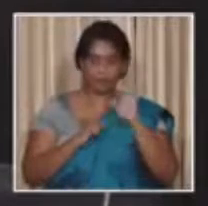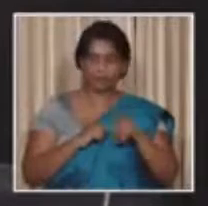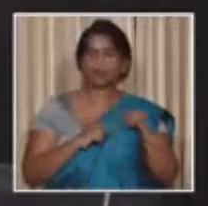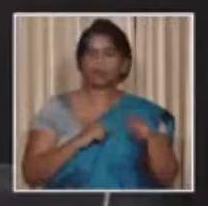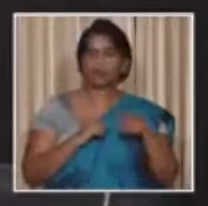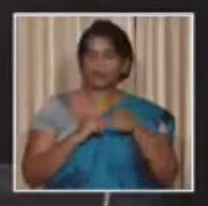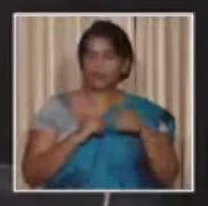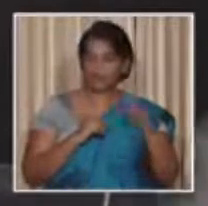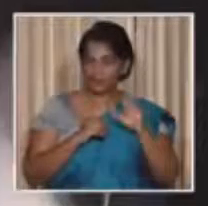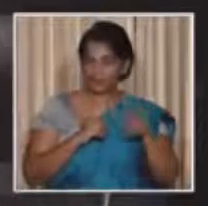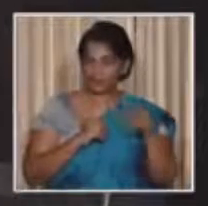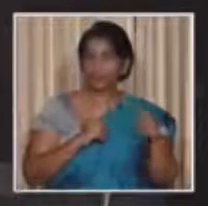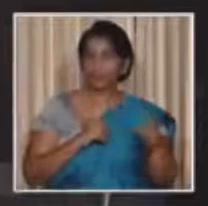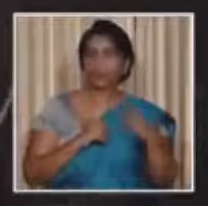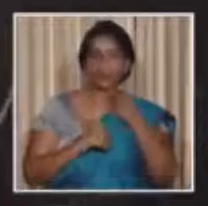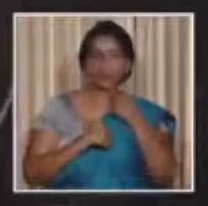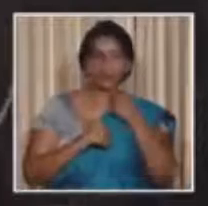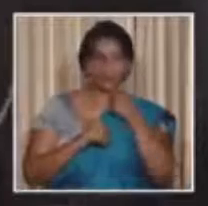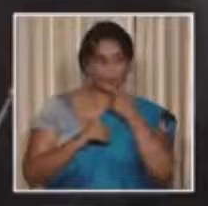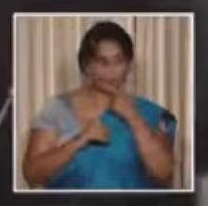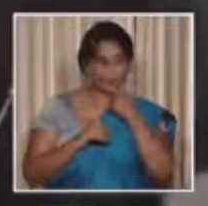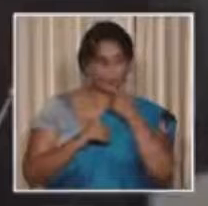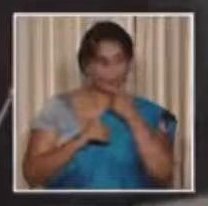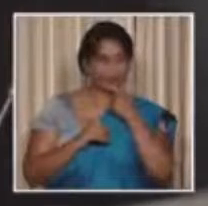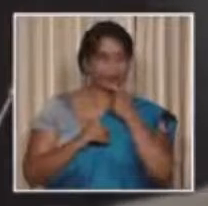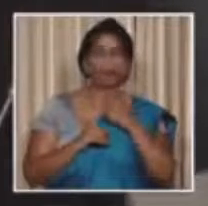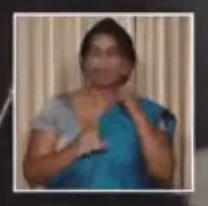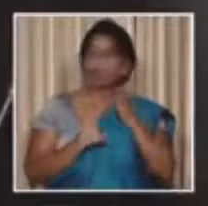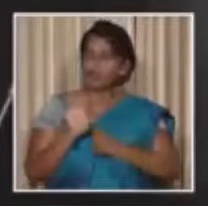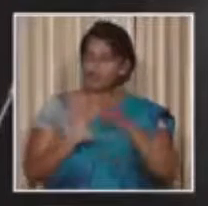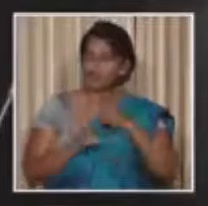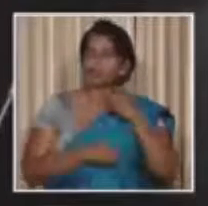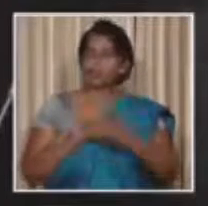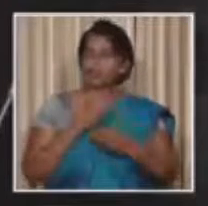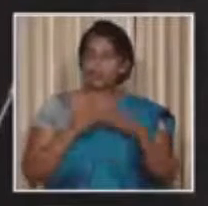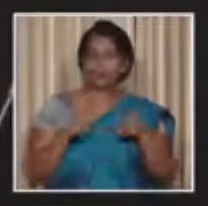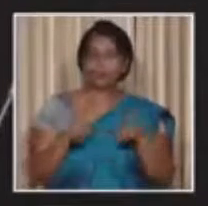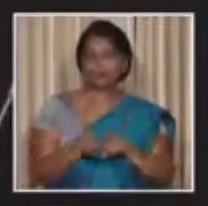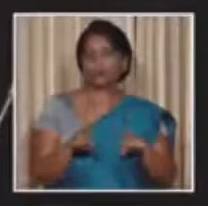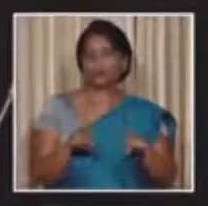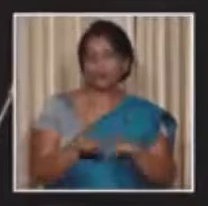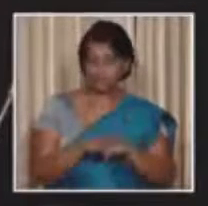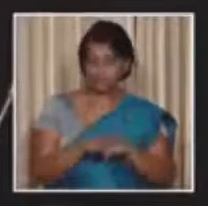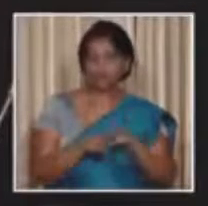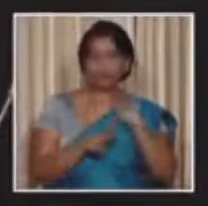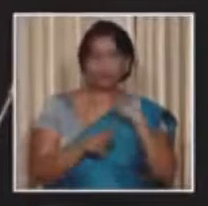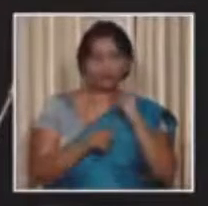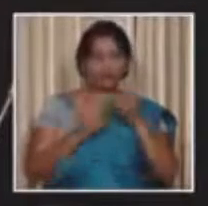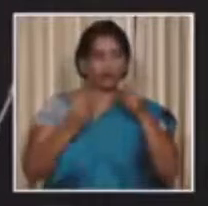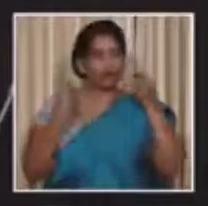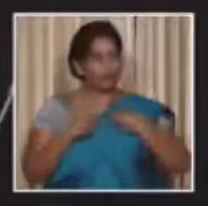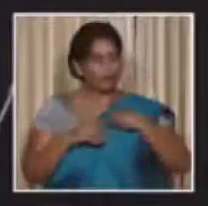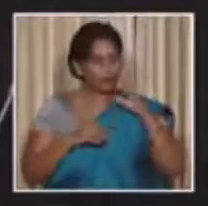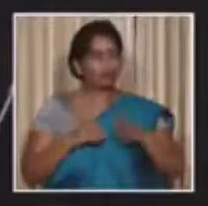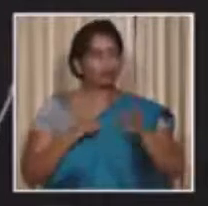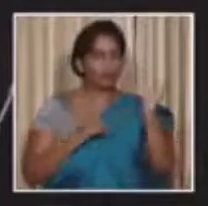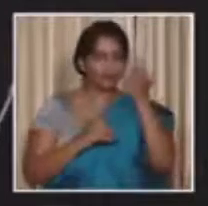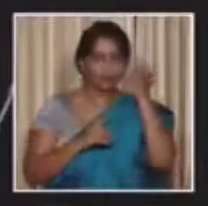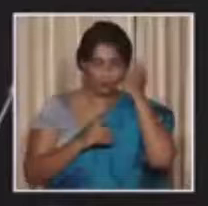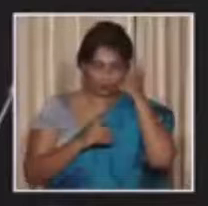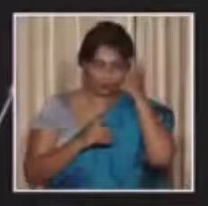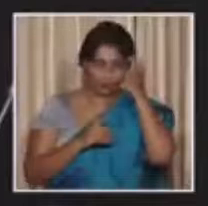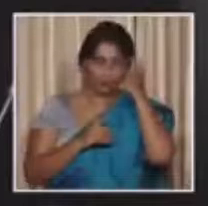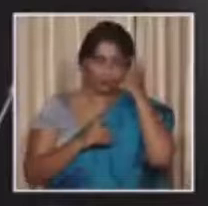යටතේදී මේ රටේ තේ නිෂ්පාදනය වාර්ෂික නිෂ්පාදනයට සාපේක්ෂව යම් පමණකට අඩාල වෙච්ච අපි සෑම කෙනෙක්ම දන්නා